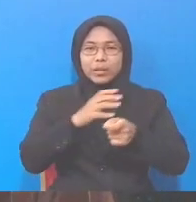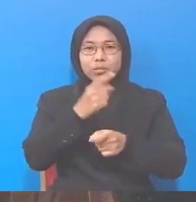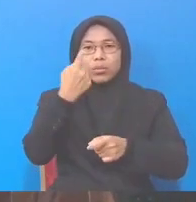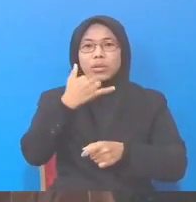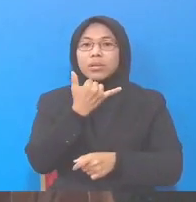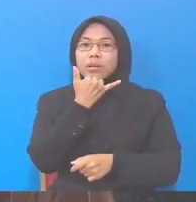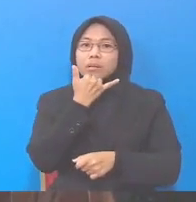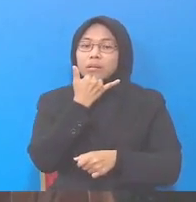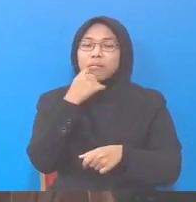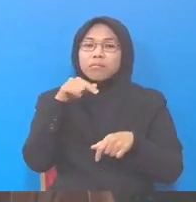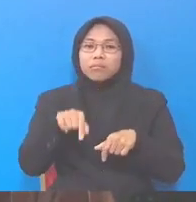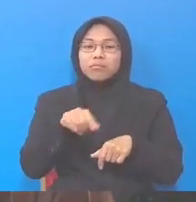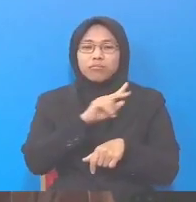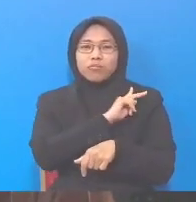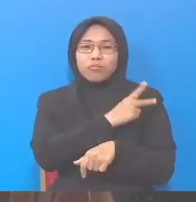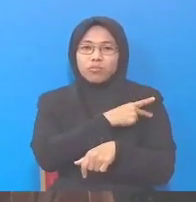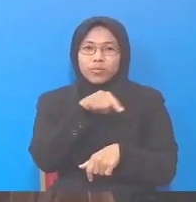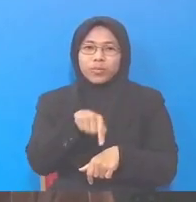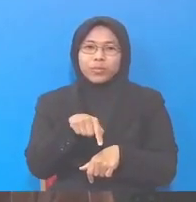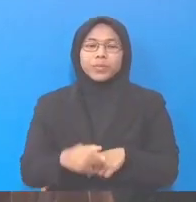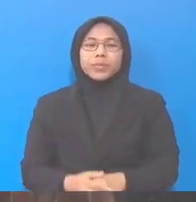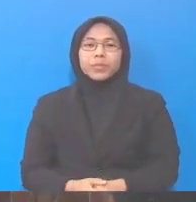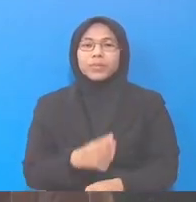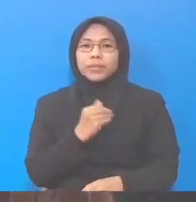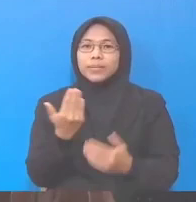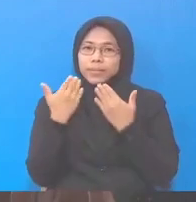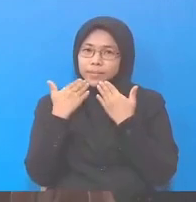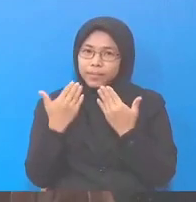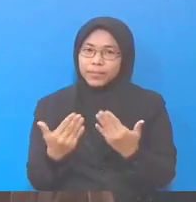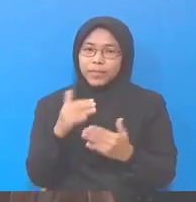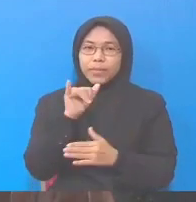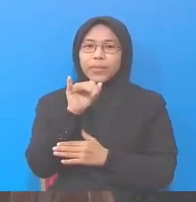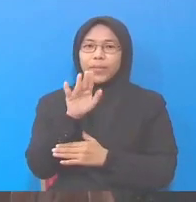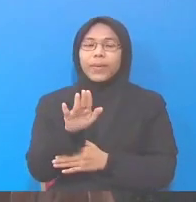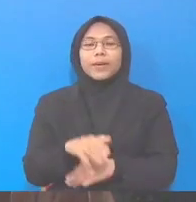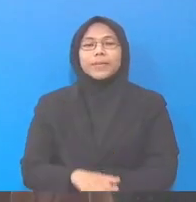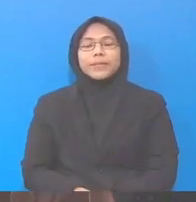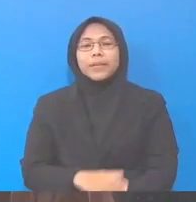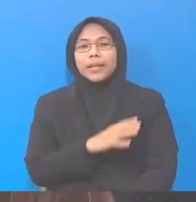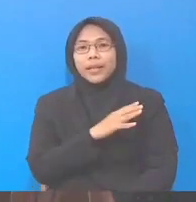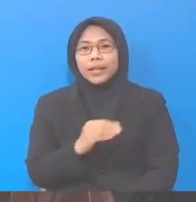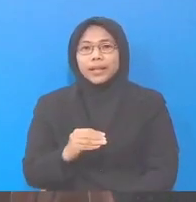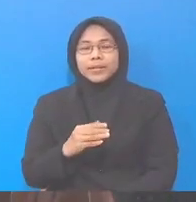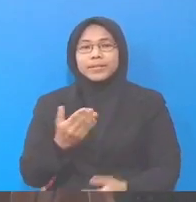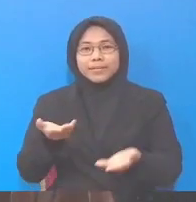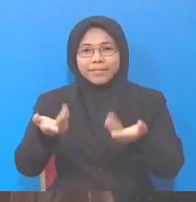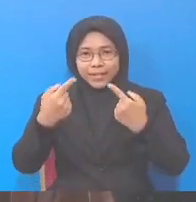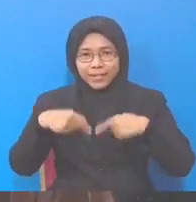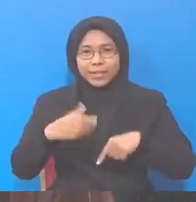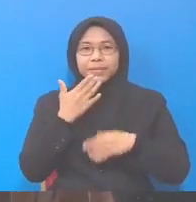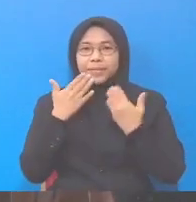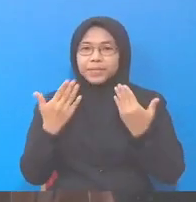menyalahgunakan ya punya fase2 pilih Makasih website lagi yang sudah hadir makasih